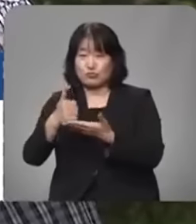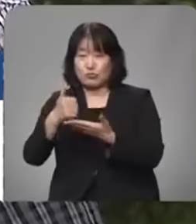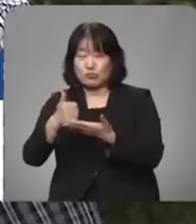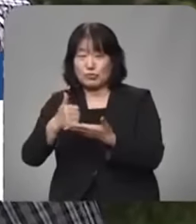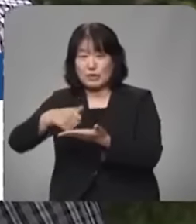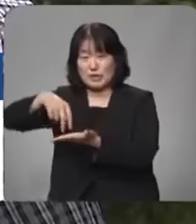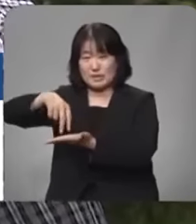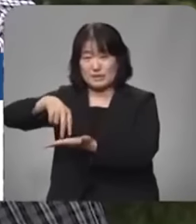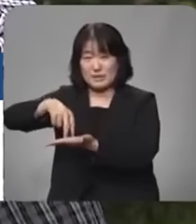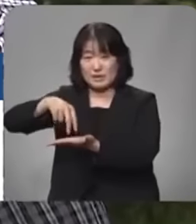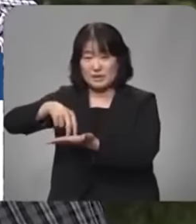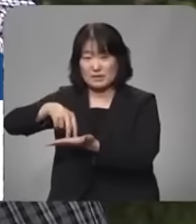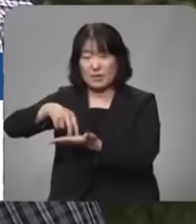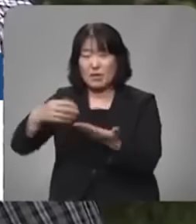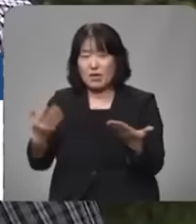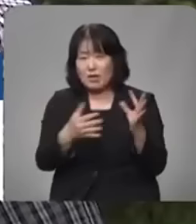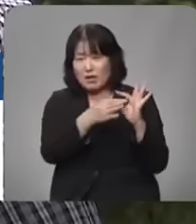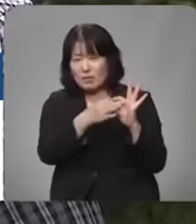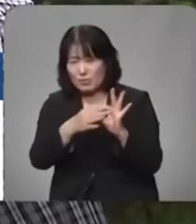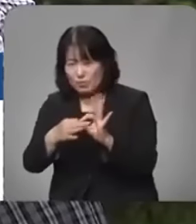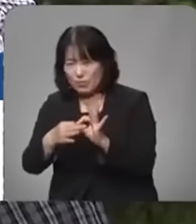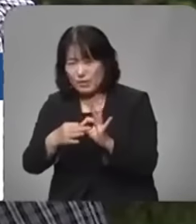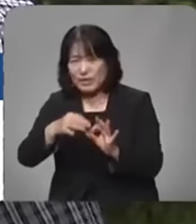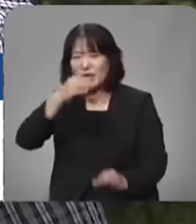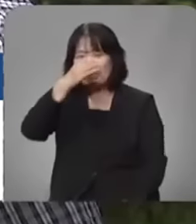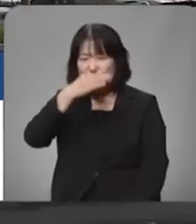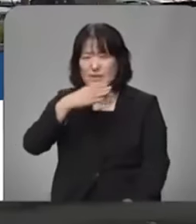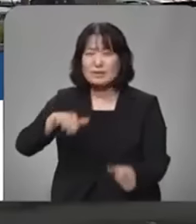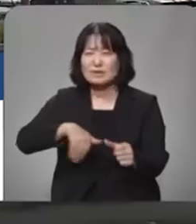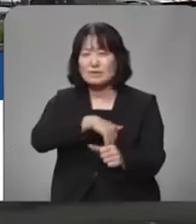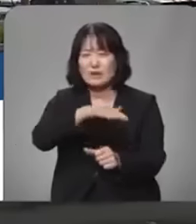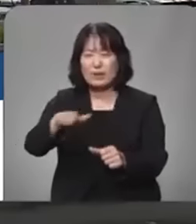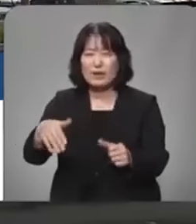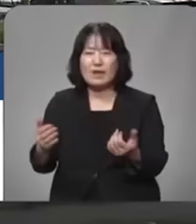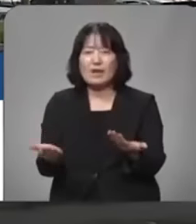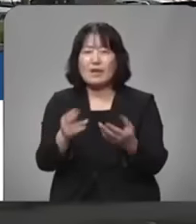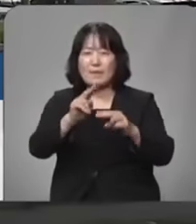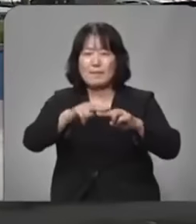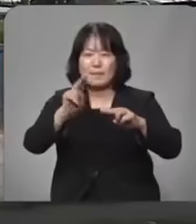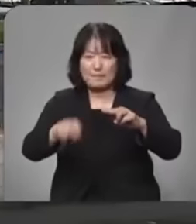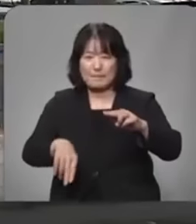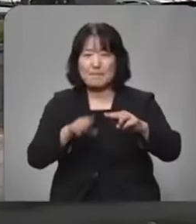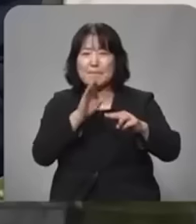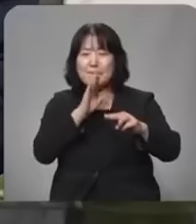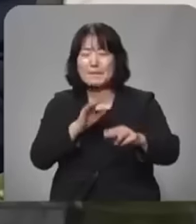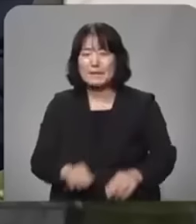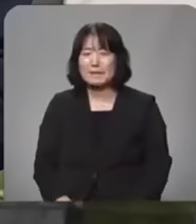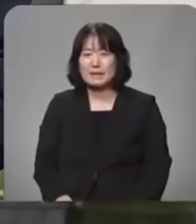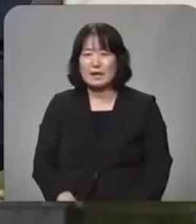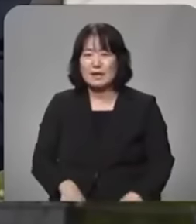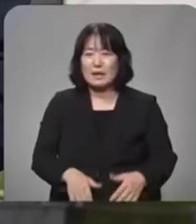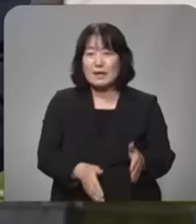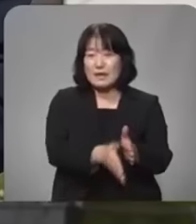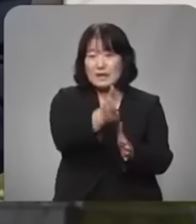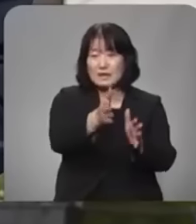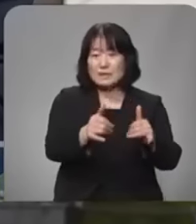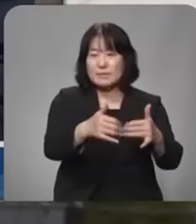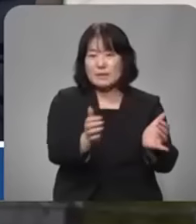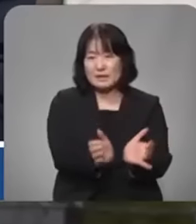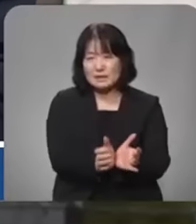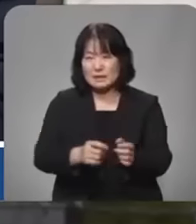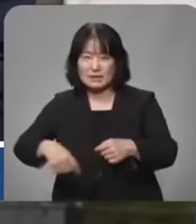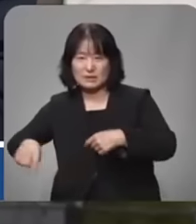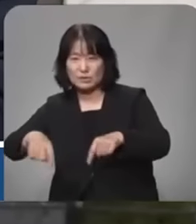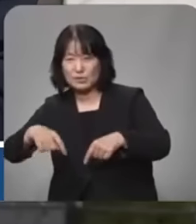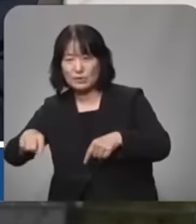그 상황이거든요 그러면 사퇴하고 내려오는게 맞죠 시민단체는 물론 정치권에서도 김진하 양양